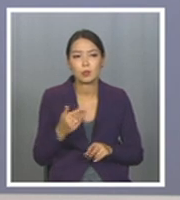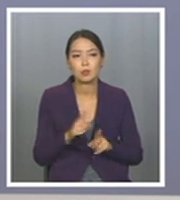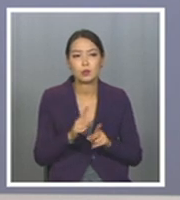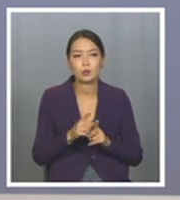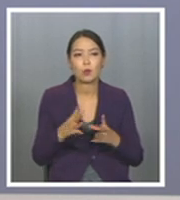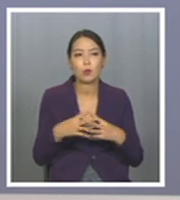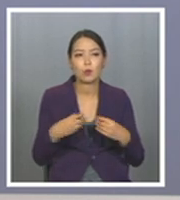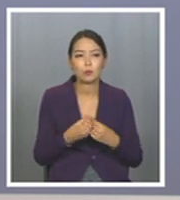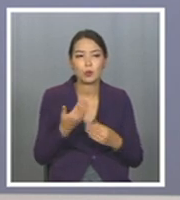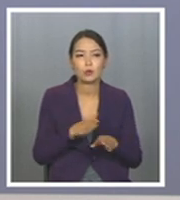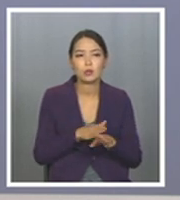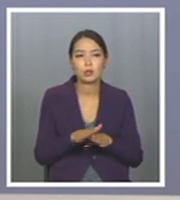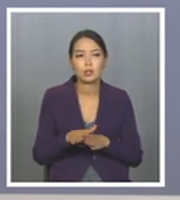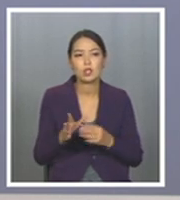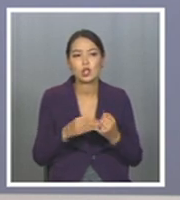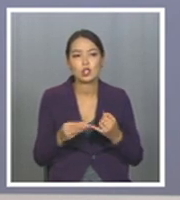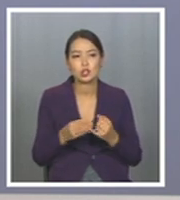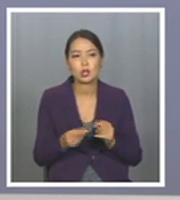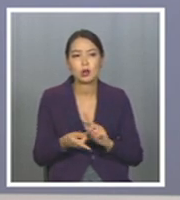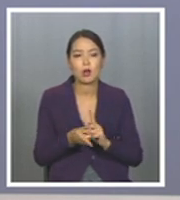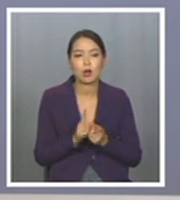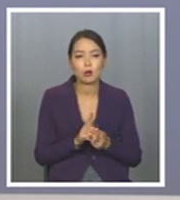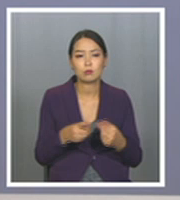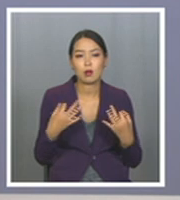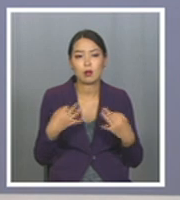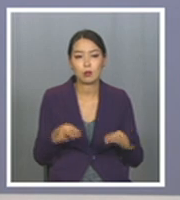мүшелерін жер аударып жіберуге де рұқсат етілді.